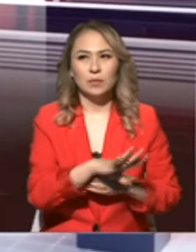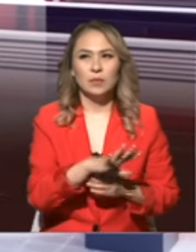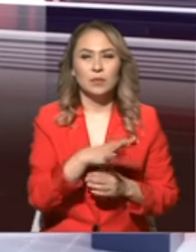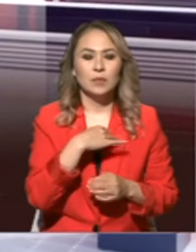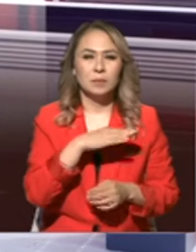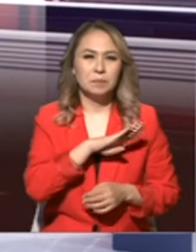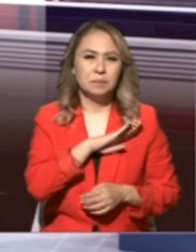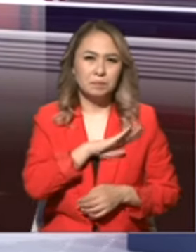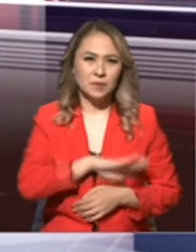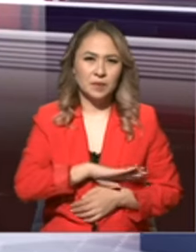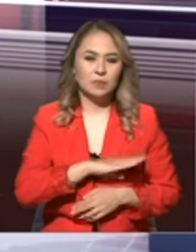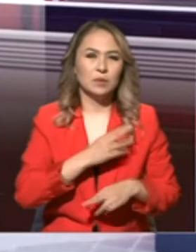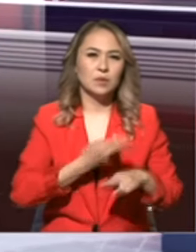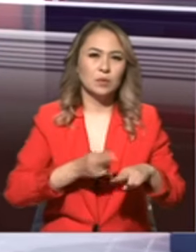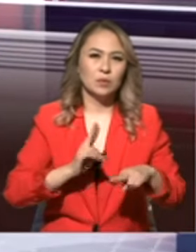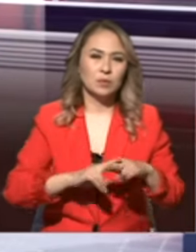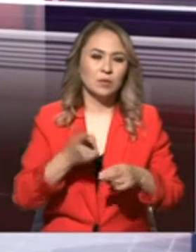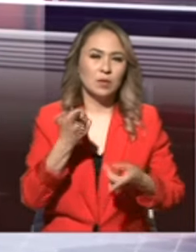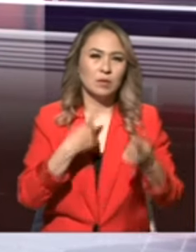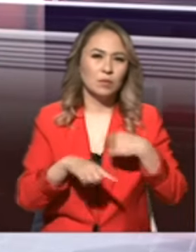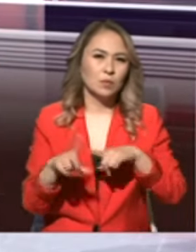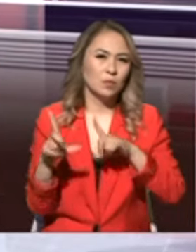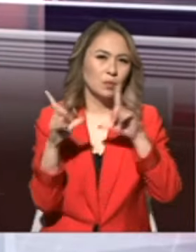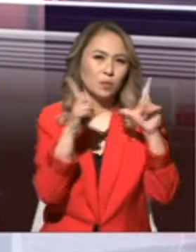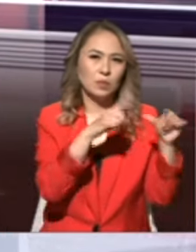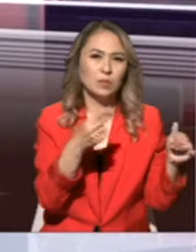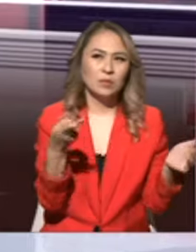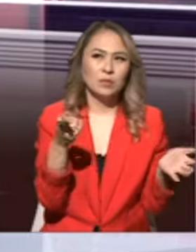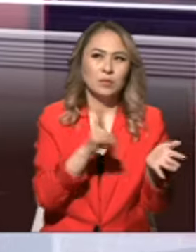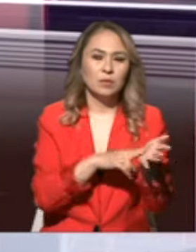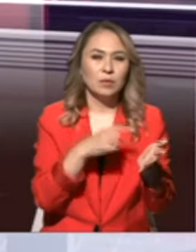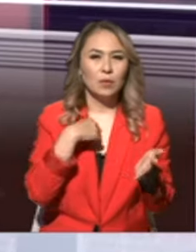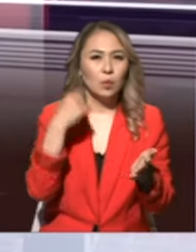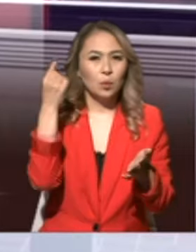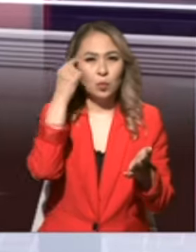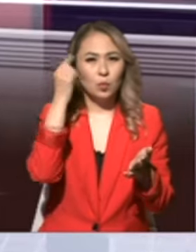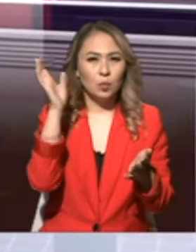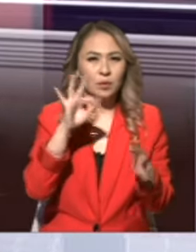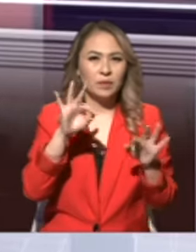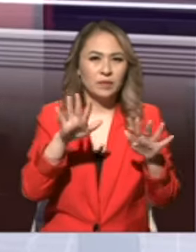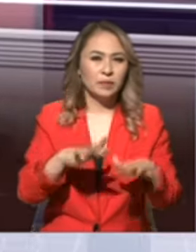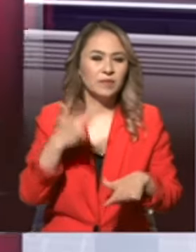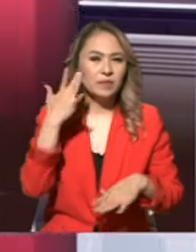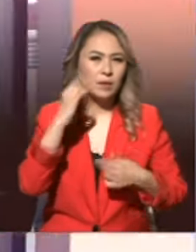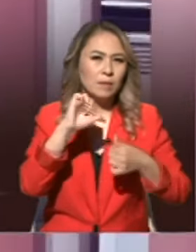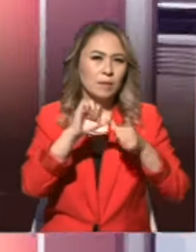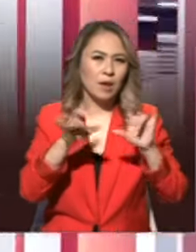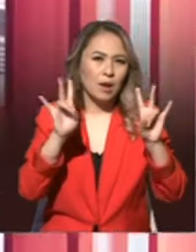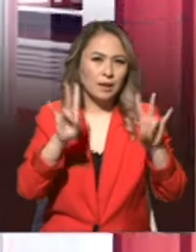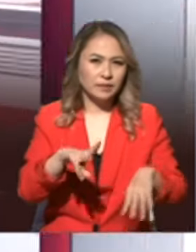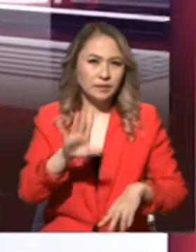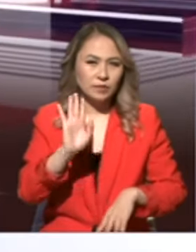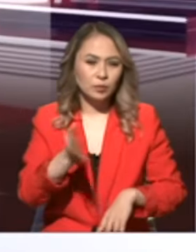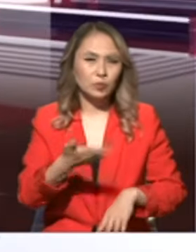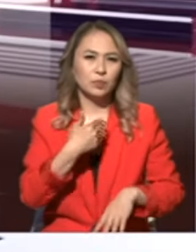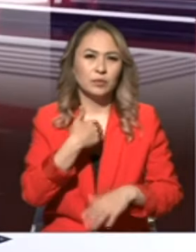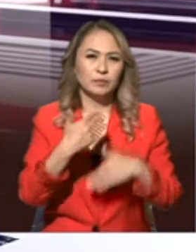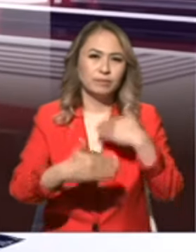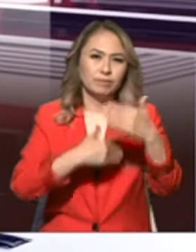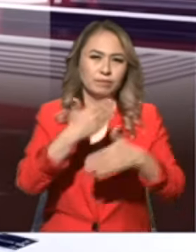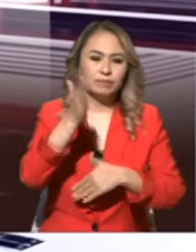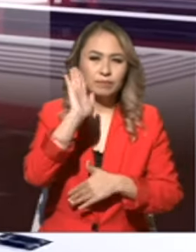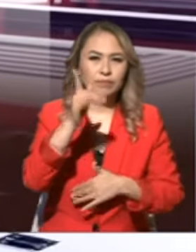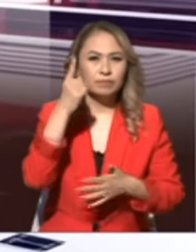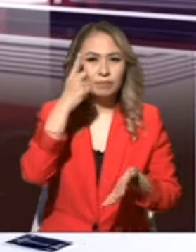көңілім қалып кетті. И одан кейін мен көшіп кететін, қайтадан көшіп кететін ой болған жоқ, мен сол жерде постоянно қаламын, сол жерде жаңағы өсем, өнем